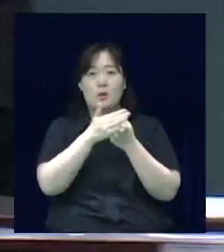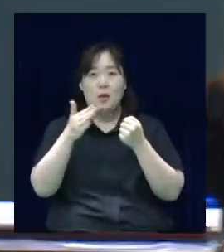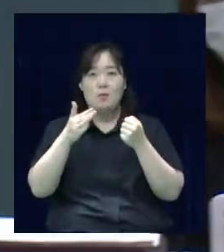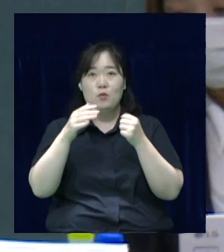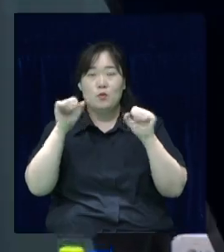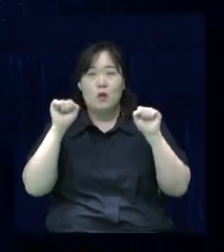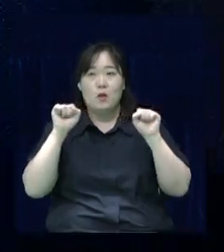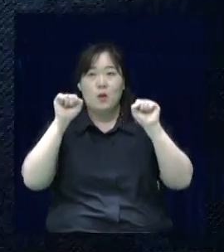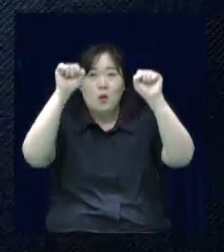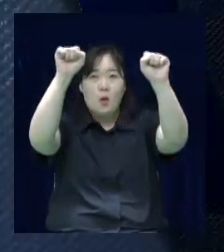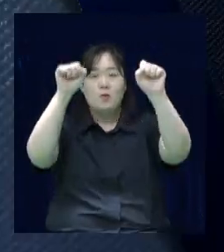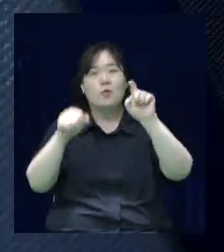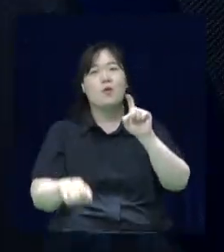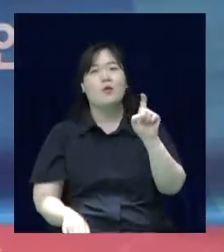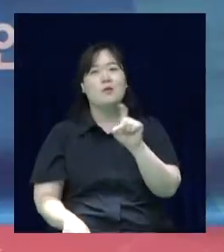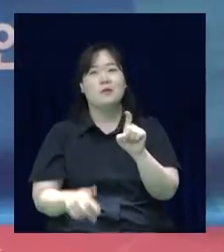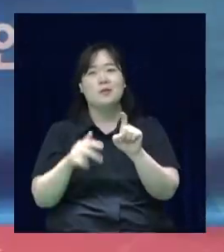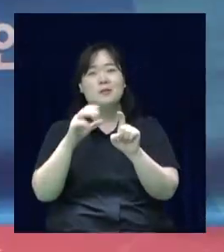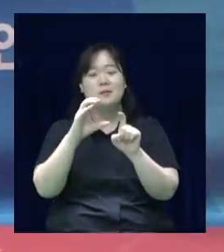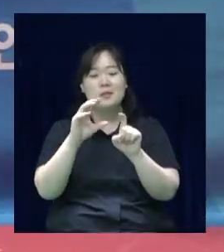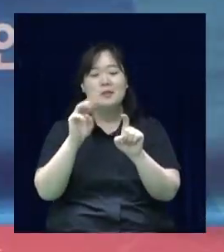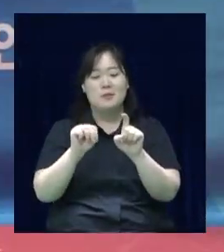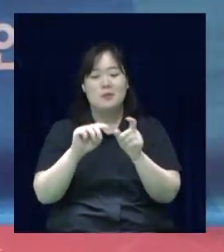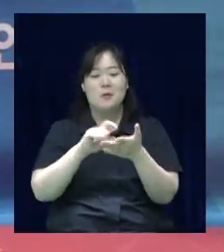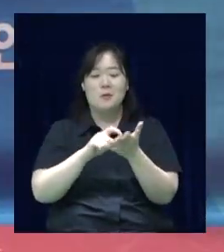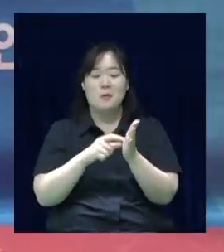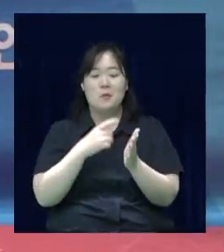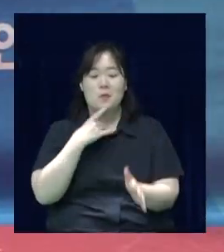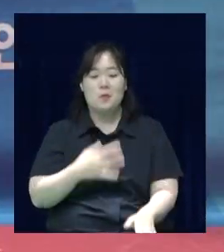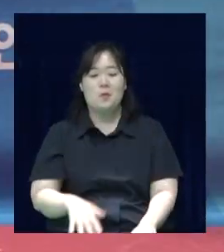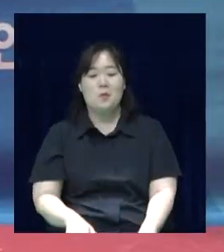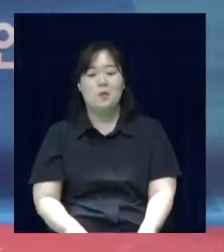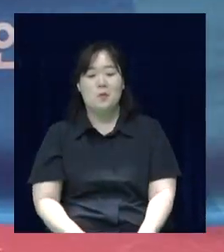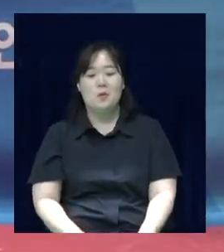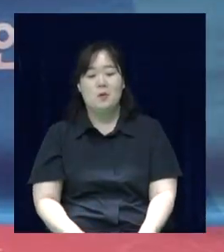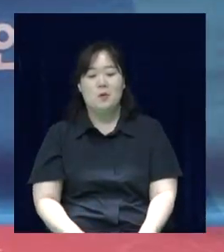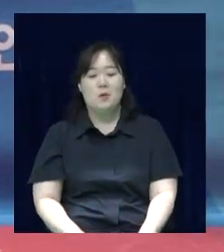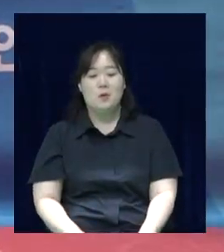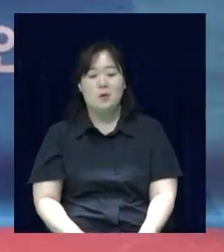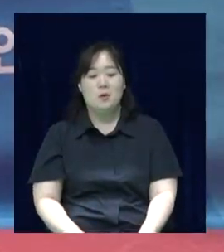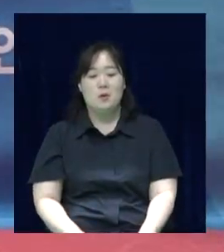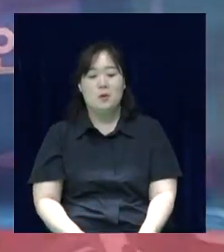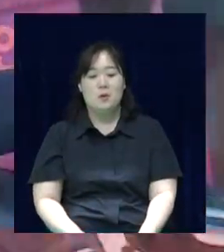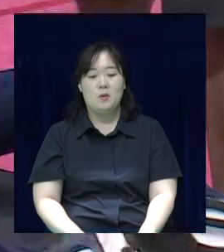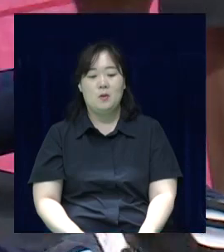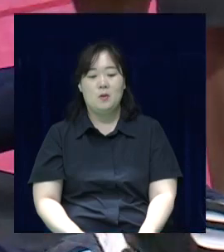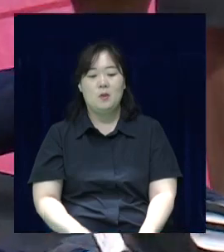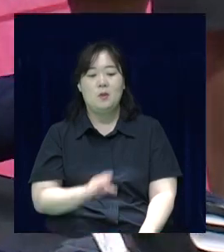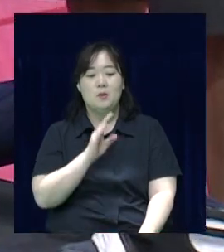10cm 남짓밖에 안 되거든요. 아, 그렇군요. 잘 보시면 경기를 하는 구간은 얼마 안 됩니다. 실제로 네.